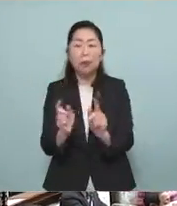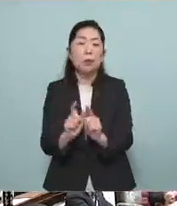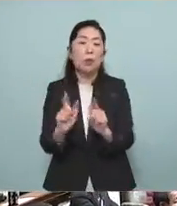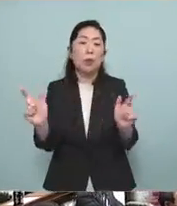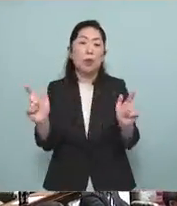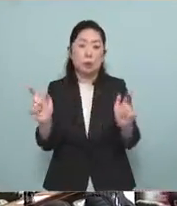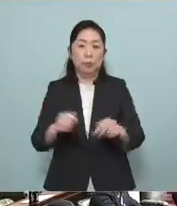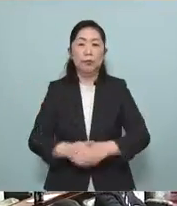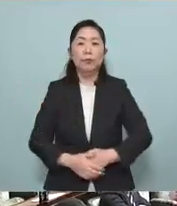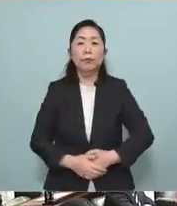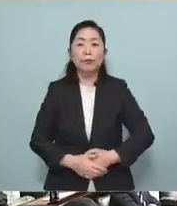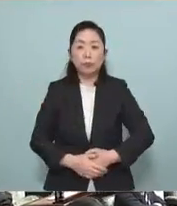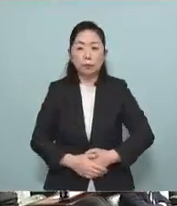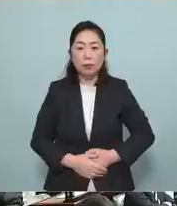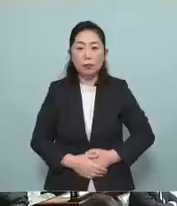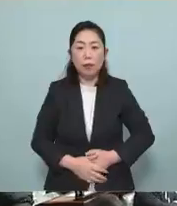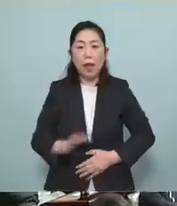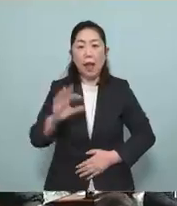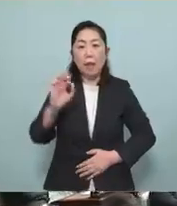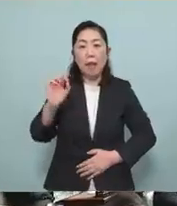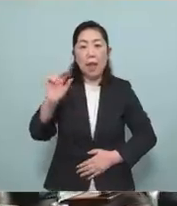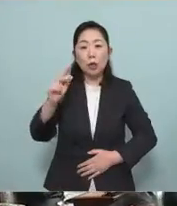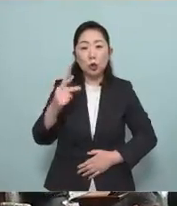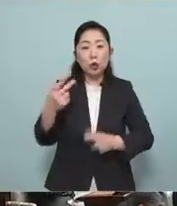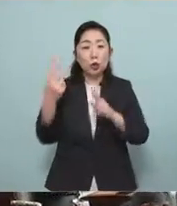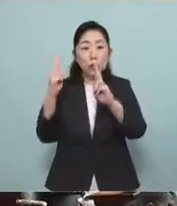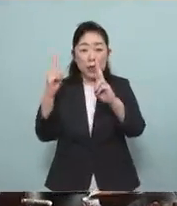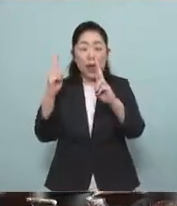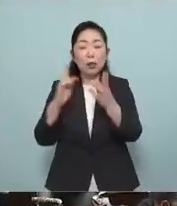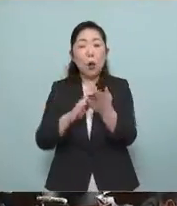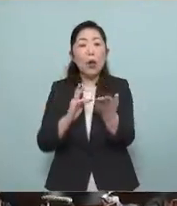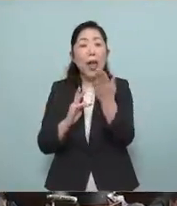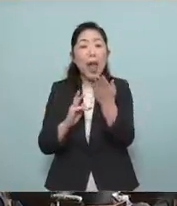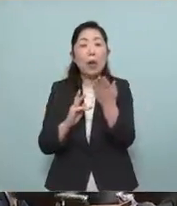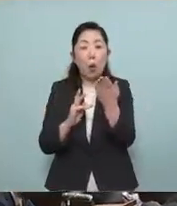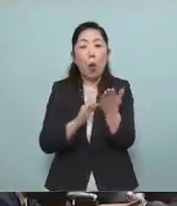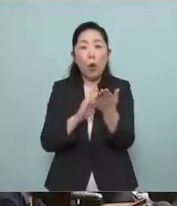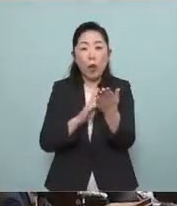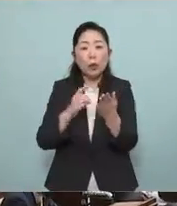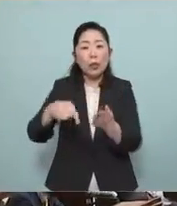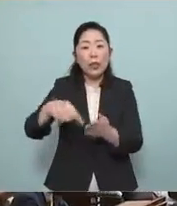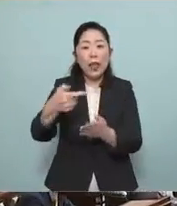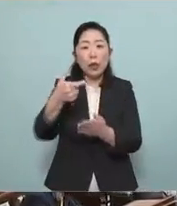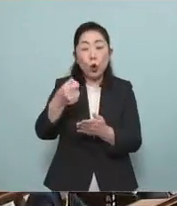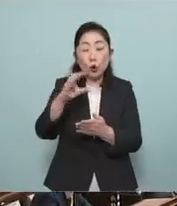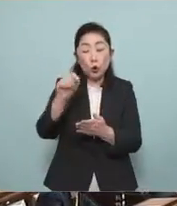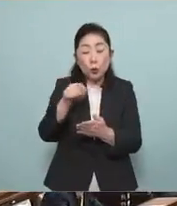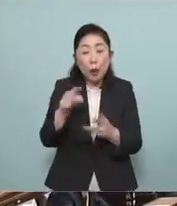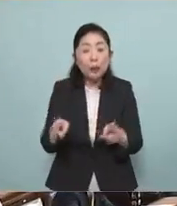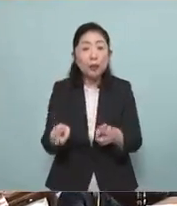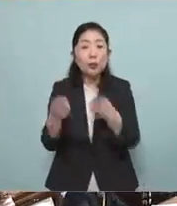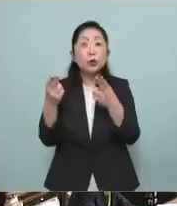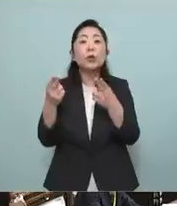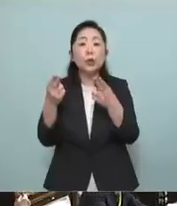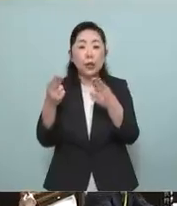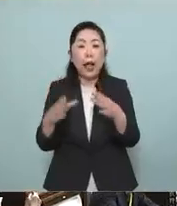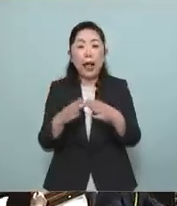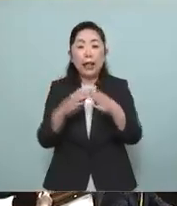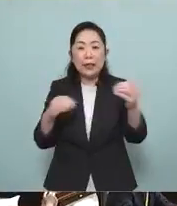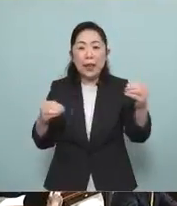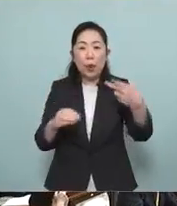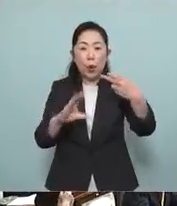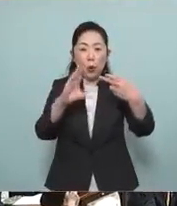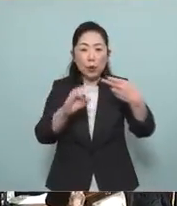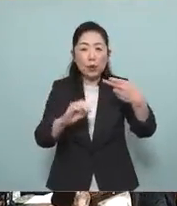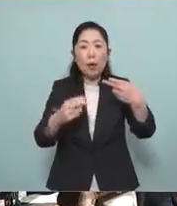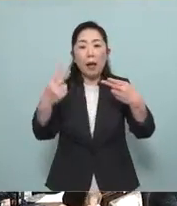します。メルク社の経口薬160万人分について、すでに全国2万2000の医療機